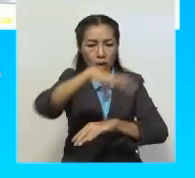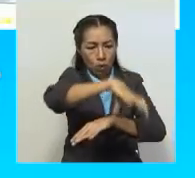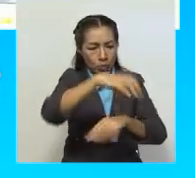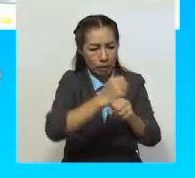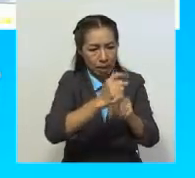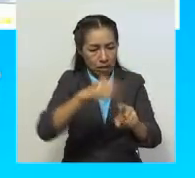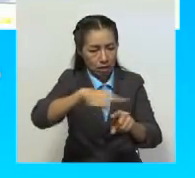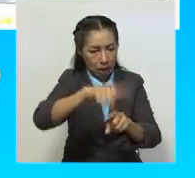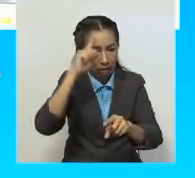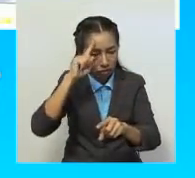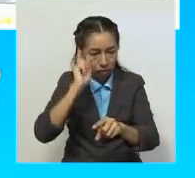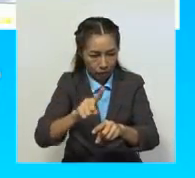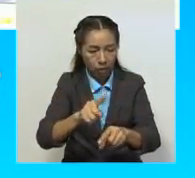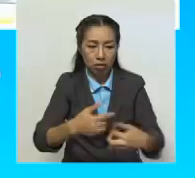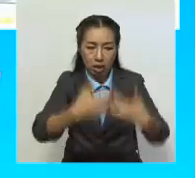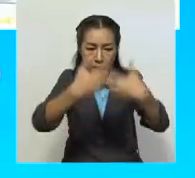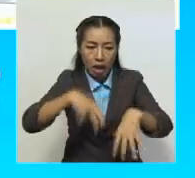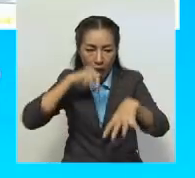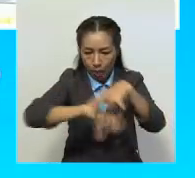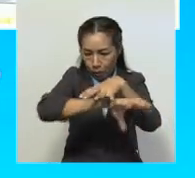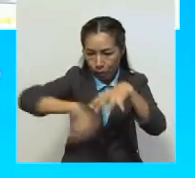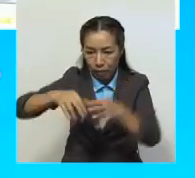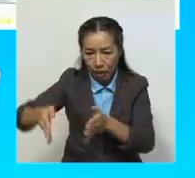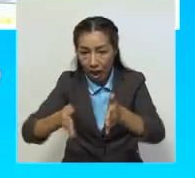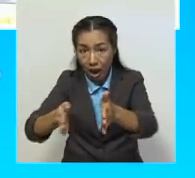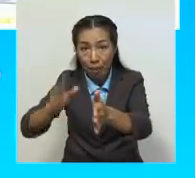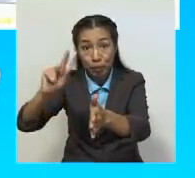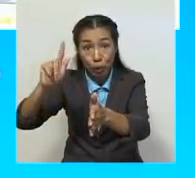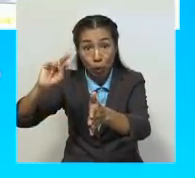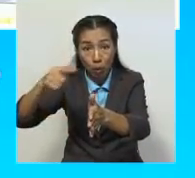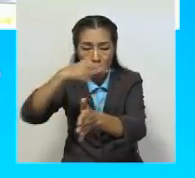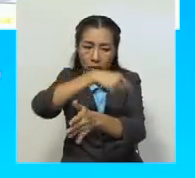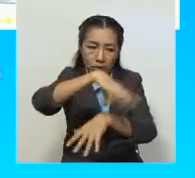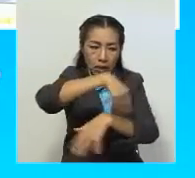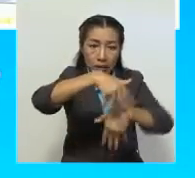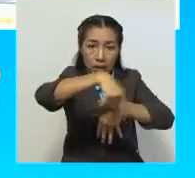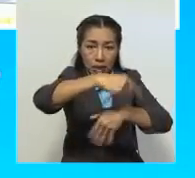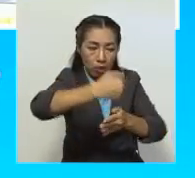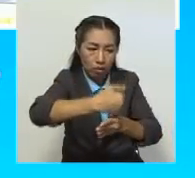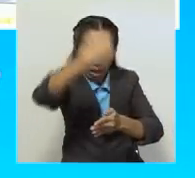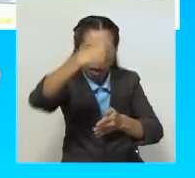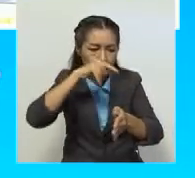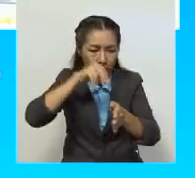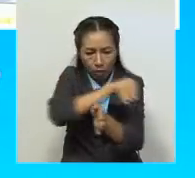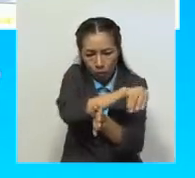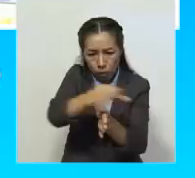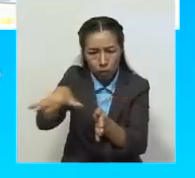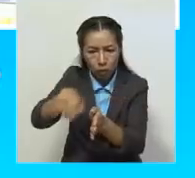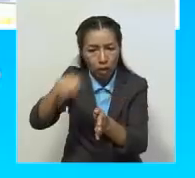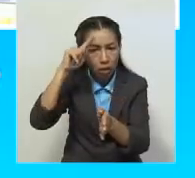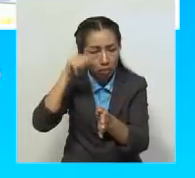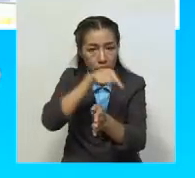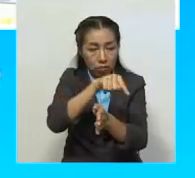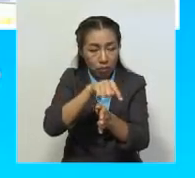นะฮะให้รีบระบายน้ำลงสู่แม่น้ำโขงโดยเฉพาะยิ่งประตูน้ำนะครับห้วยบางกอนะฮะซึ่งระดับน้ำโขงนี่ยังต่ำ